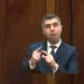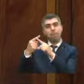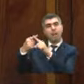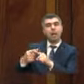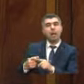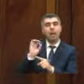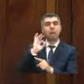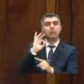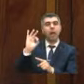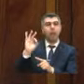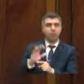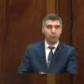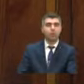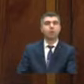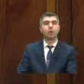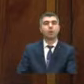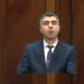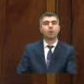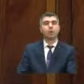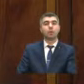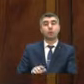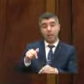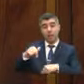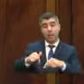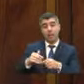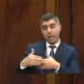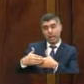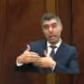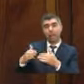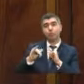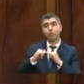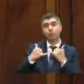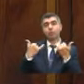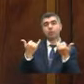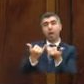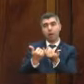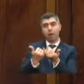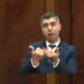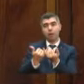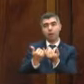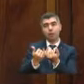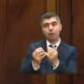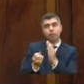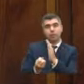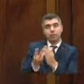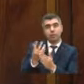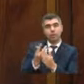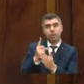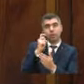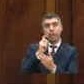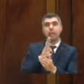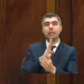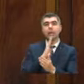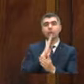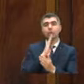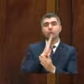أمثل، وستكون هناك مناظرة الوطنية الأولى للجهوية المتقدمة في دجنبر 2019